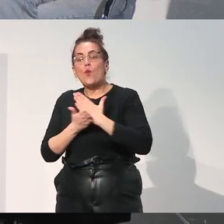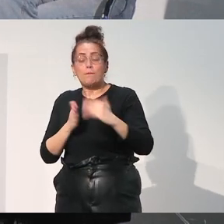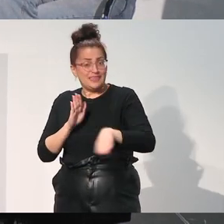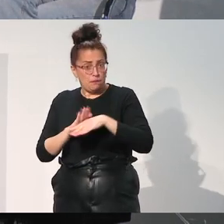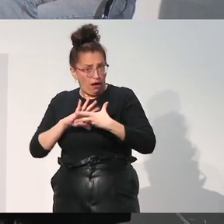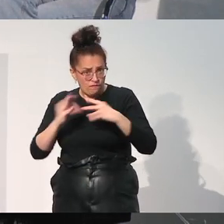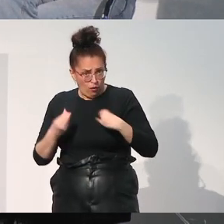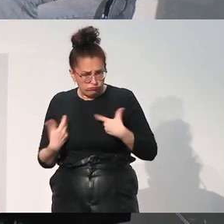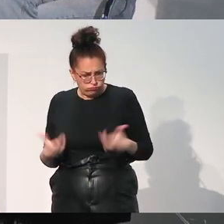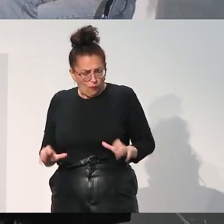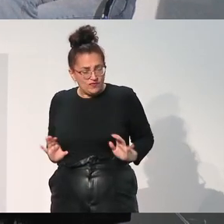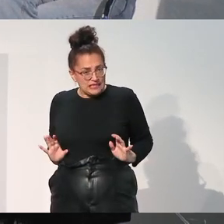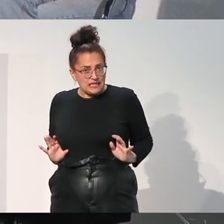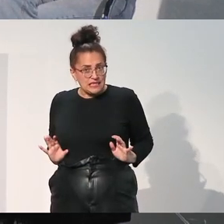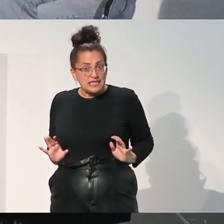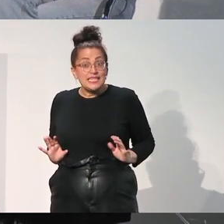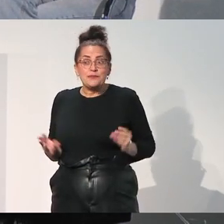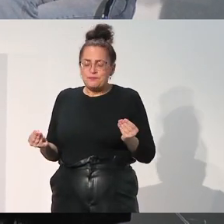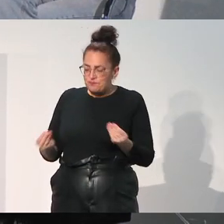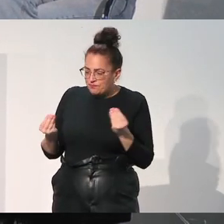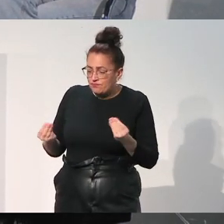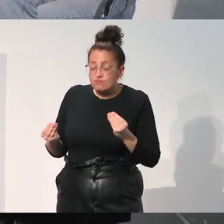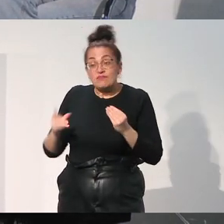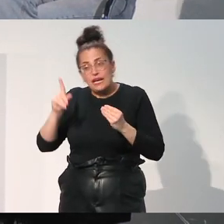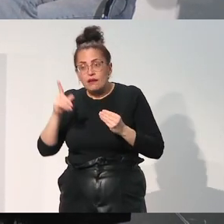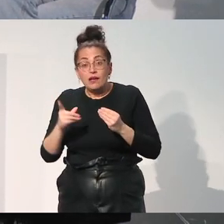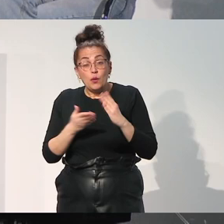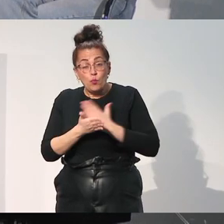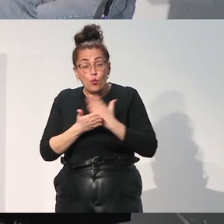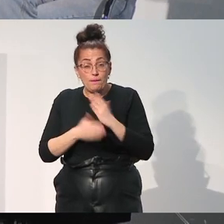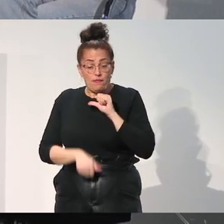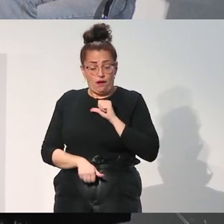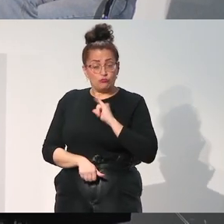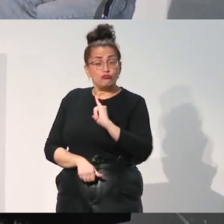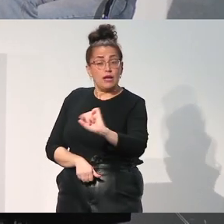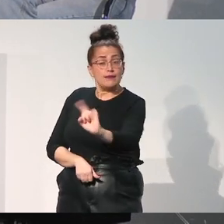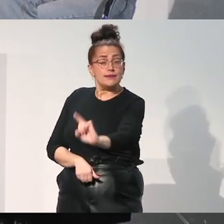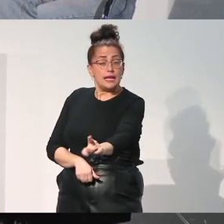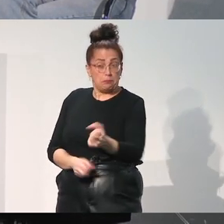D'ailleurs, je ne suis pas certain que ce soit... Il y a des moments où c'est un poème, il y a des moments où ça ne l'est pas, même s'il y a des retours à la ligne.